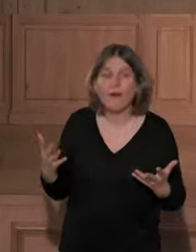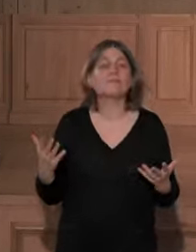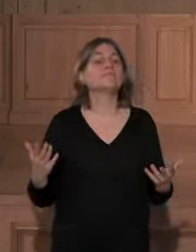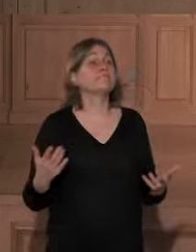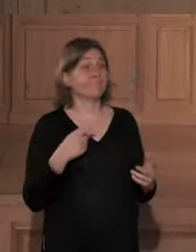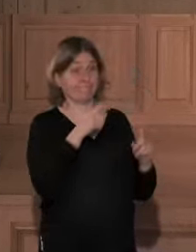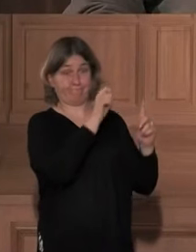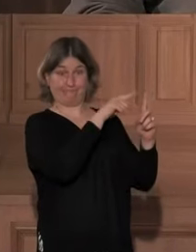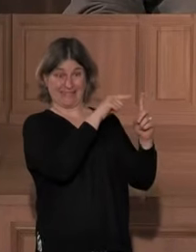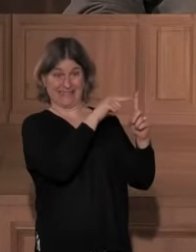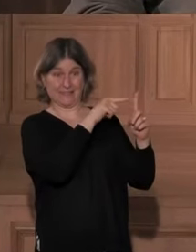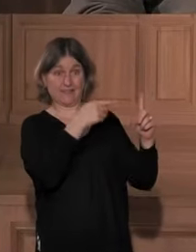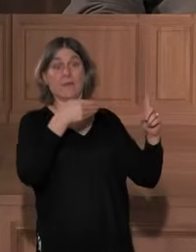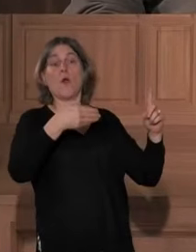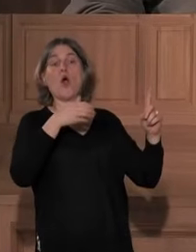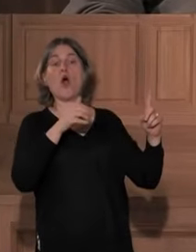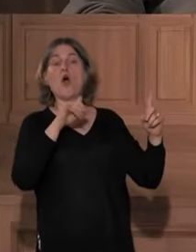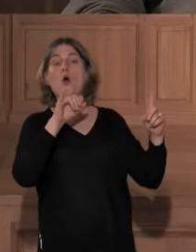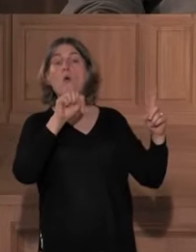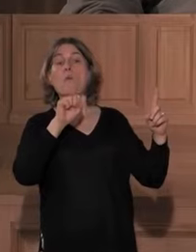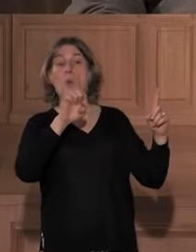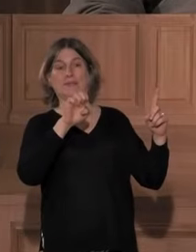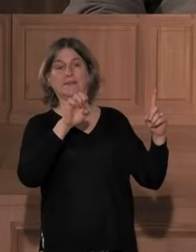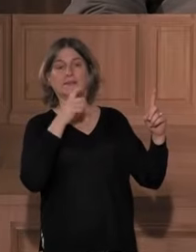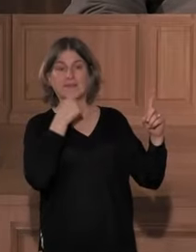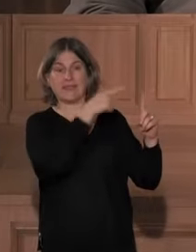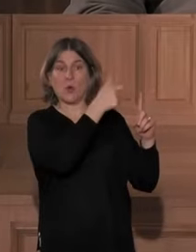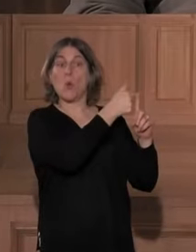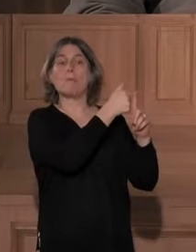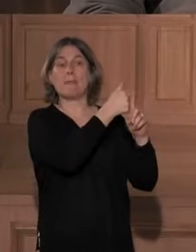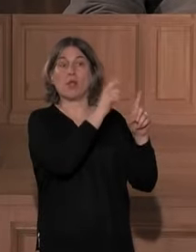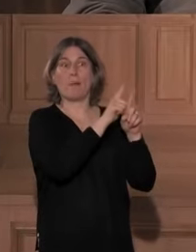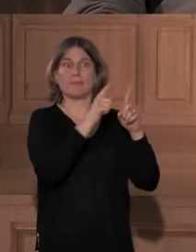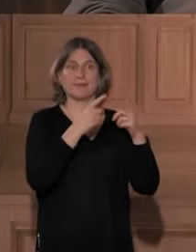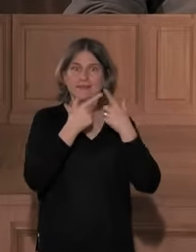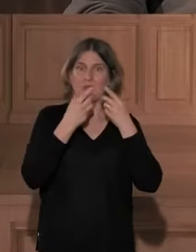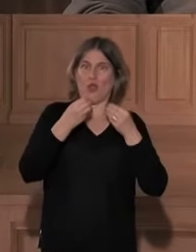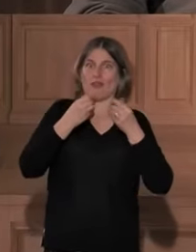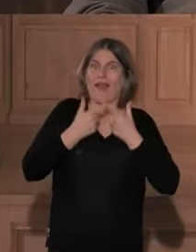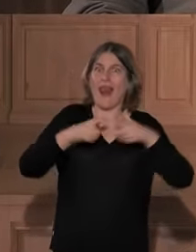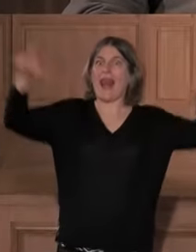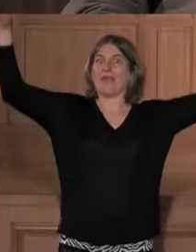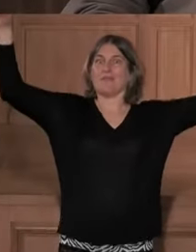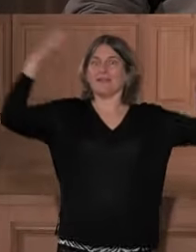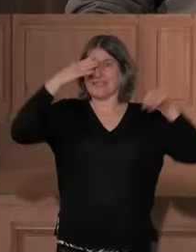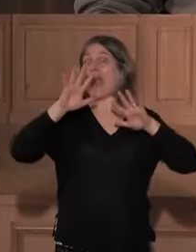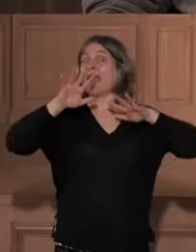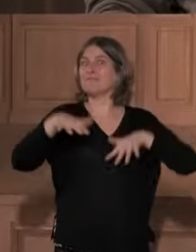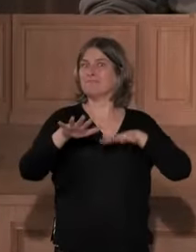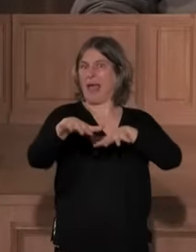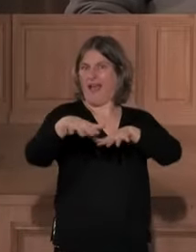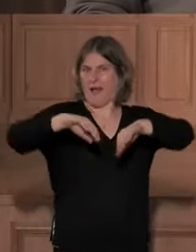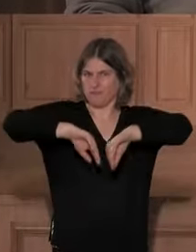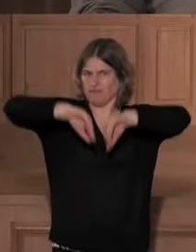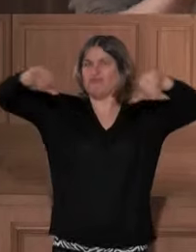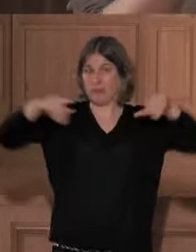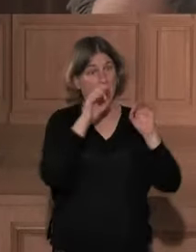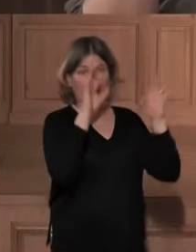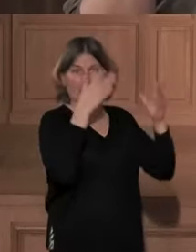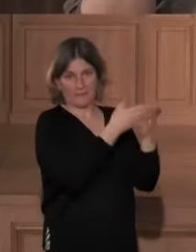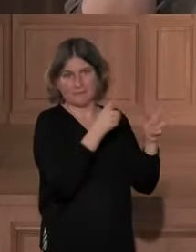Moïse, c'est lui le libérateur. Moïse, au sens... Dans les deux sens du terme. C'est la réincarnation de Moïse, du